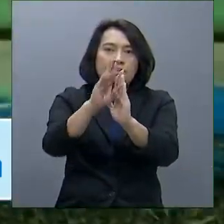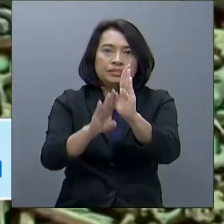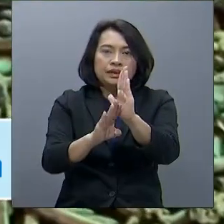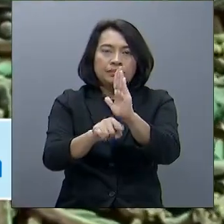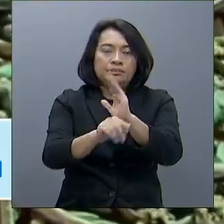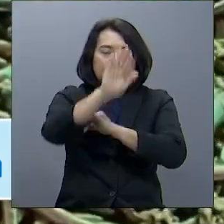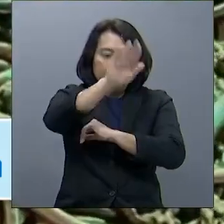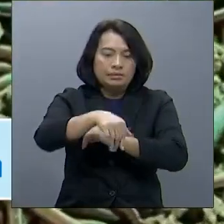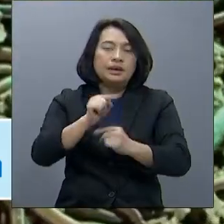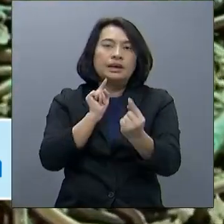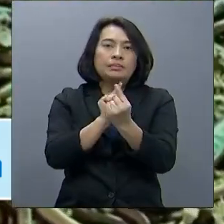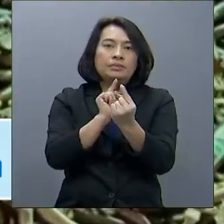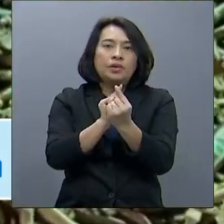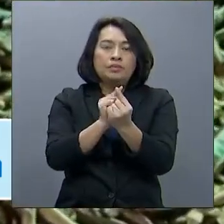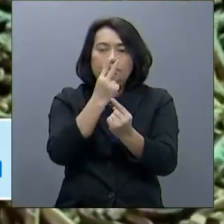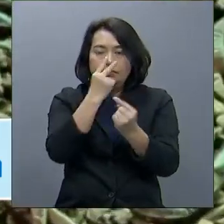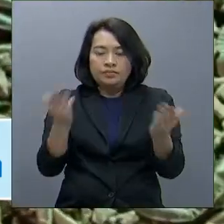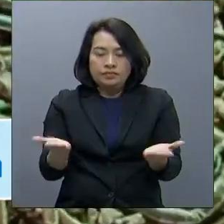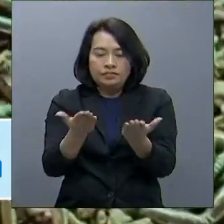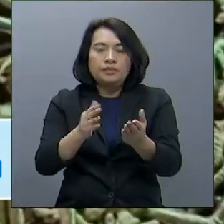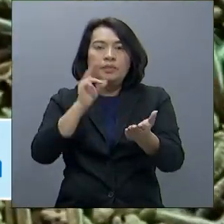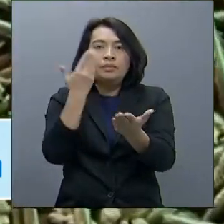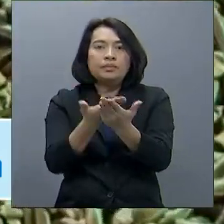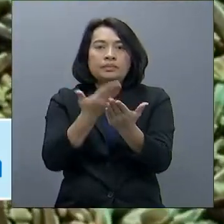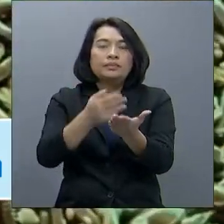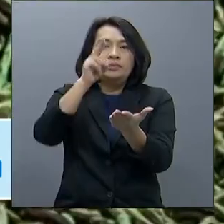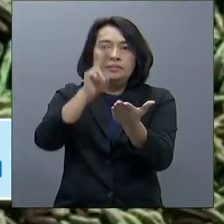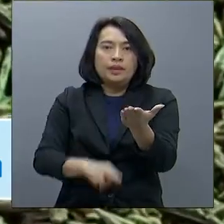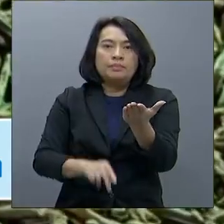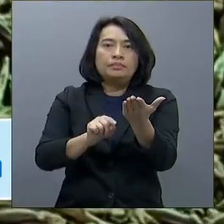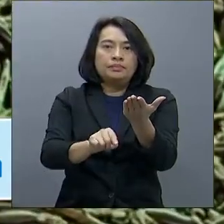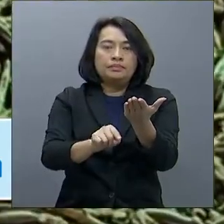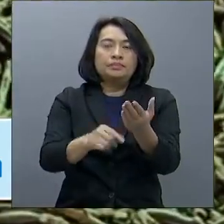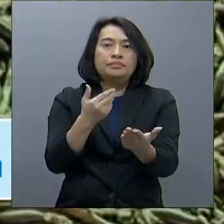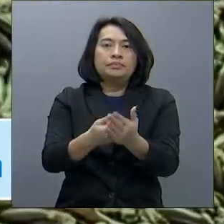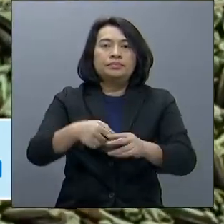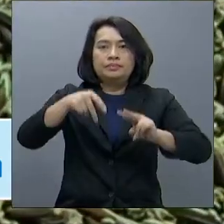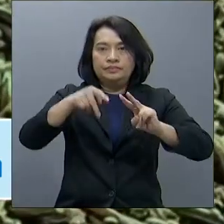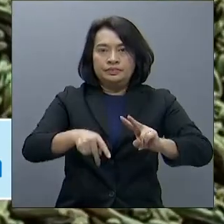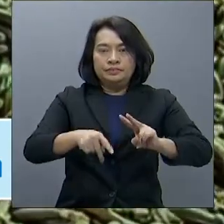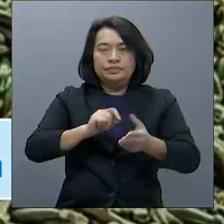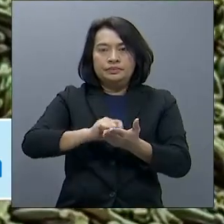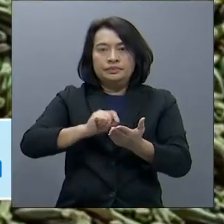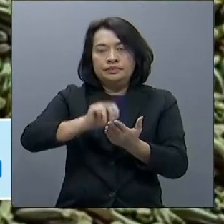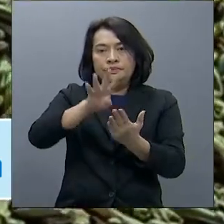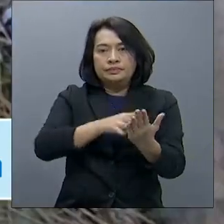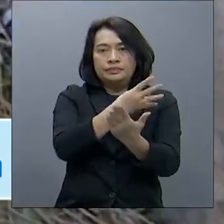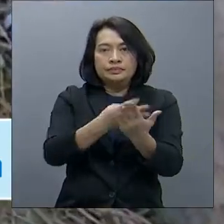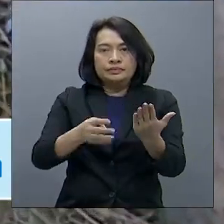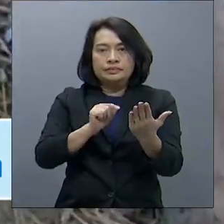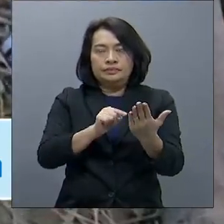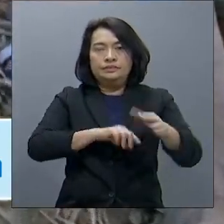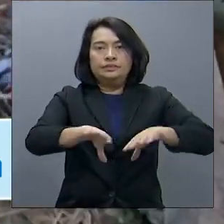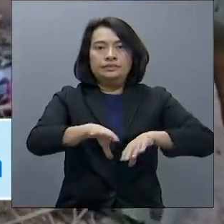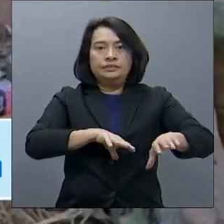มาพบเจ้าหน้าที่ทำการเปรียบเทียบปรับตามกฎหมายเนี่ยคือไม่เกิน 2,000 บาทค่ะและให้เขียนแผนด้านการบริหารจัดการ